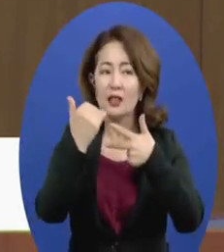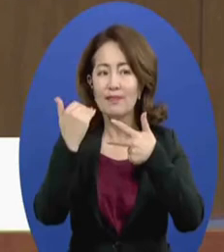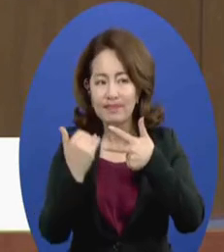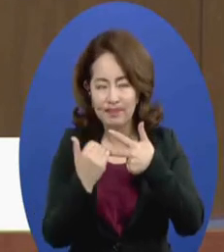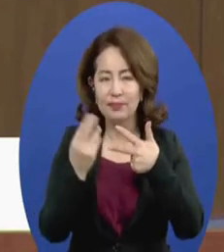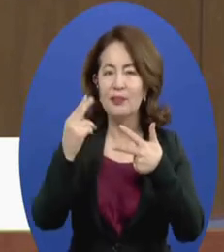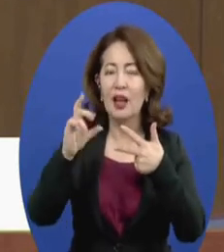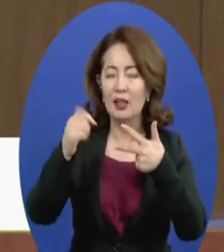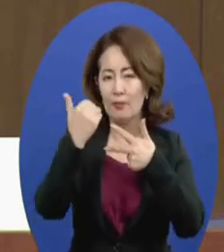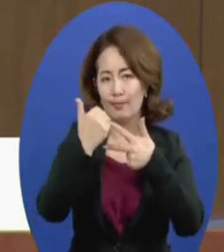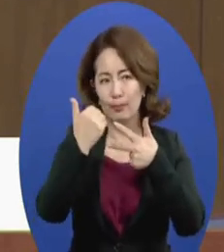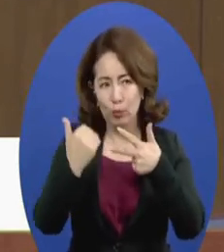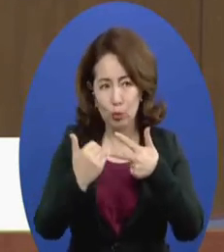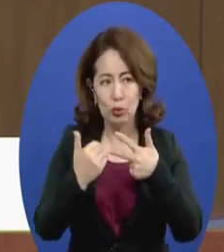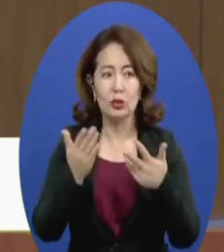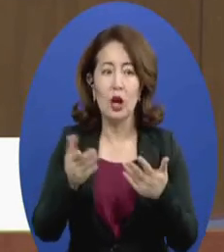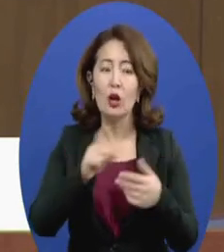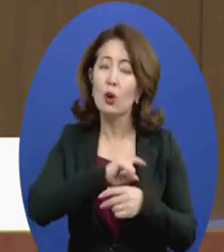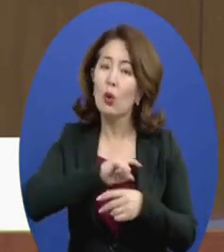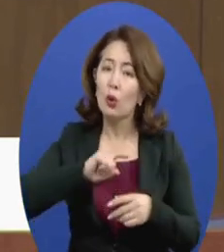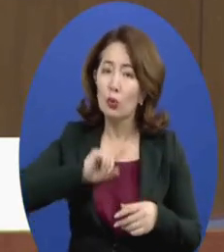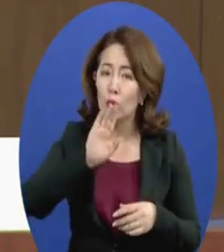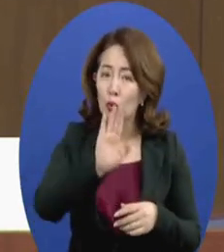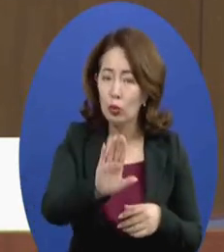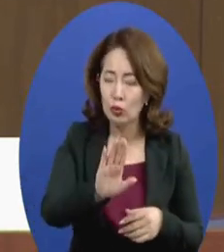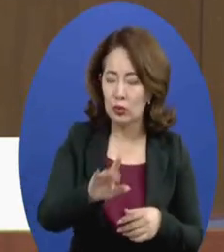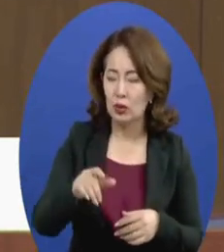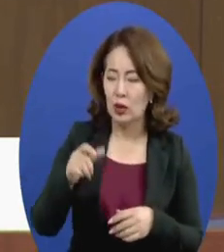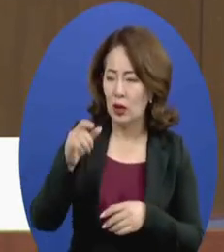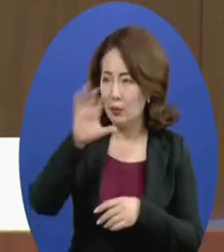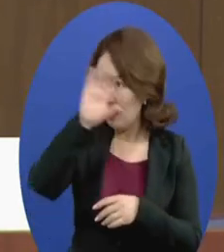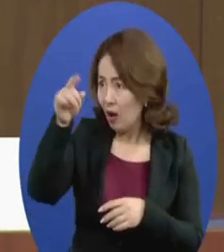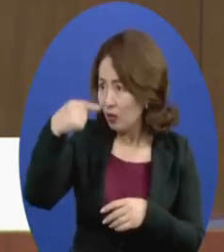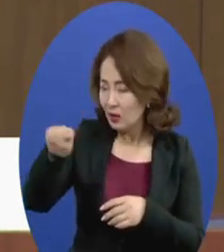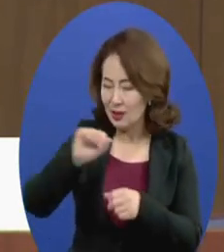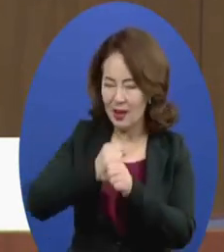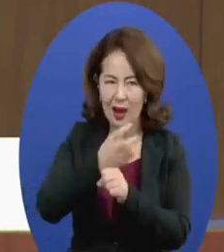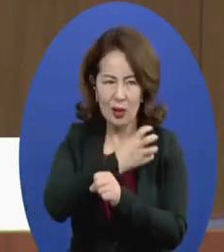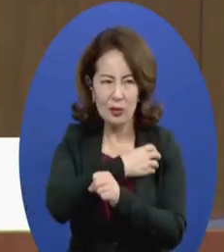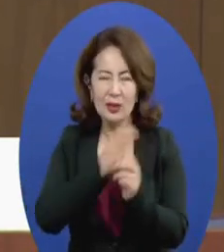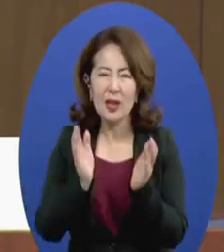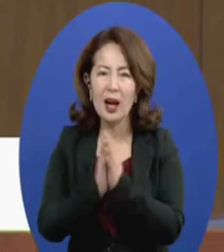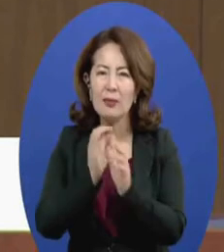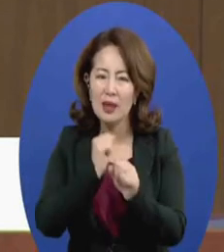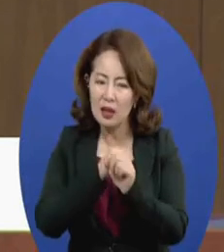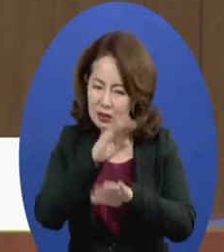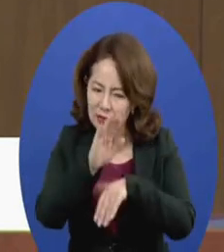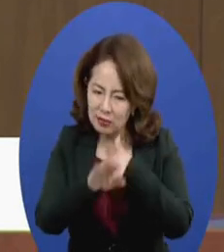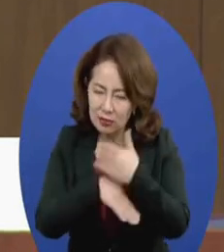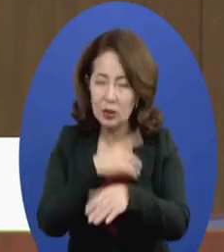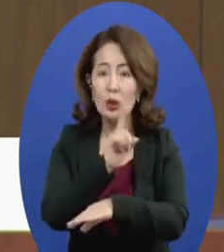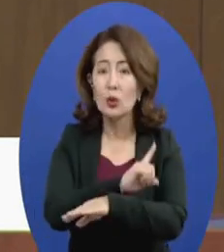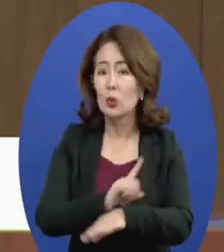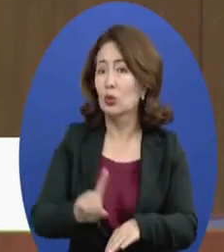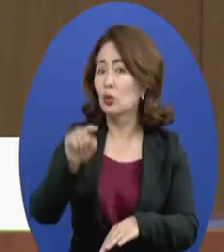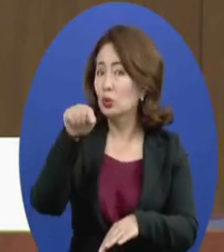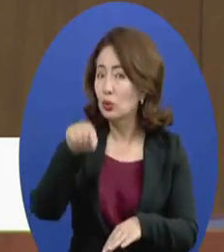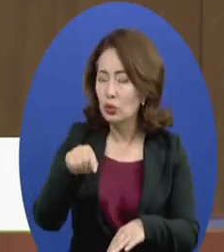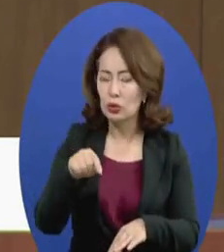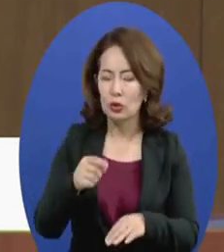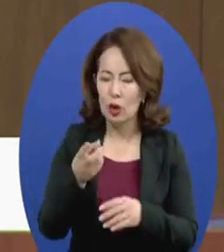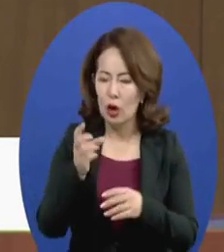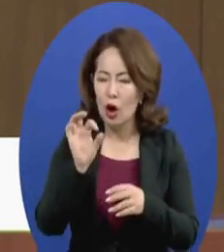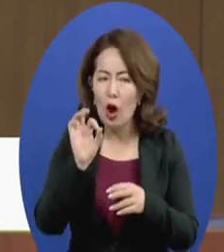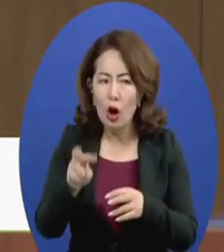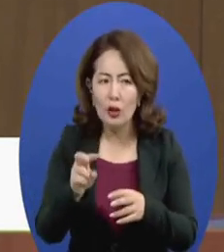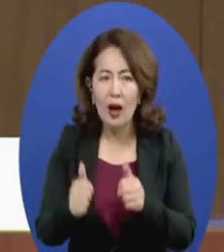Одоо бол хувь хүний, аж ахуй нэгжийн, төр засгийн хариуцлагатай хамтын ажиллагааны үр дүнд бид нар энэ олсон олд